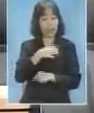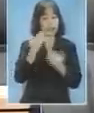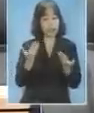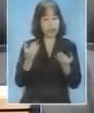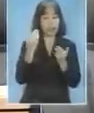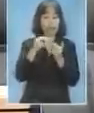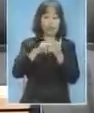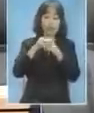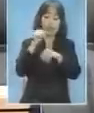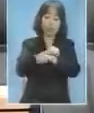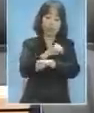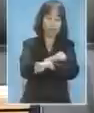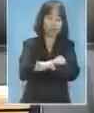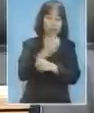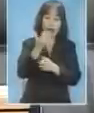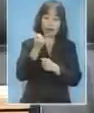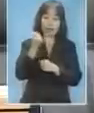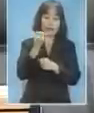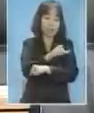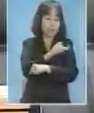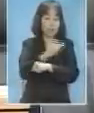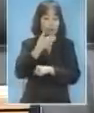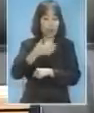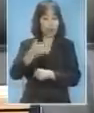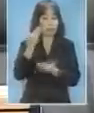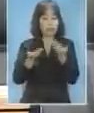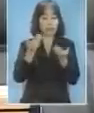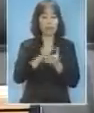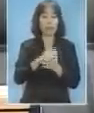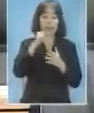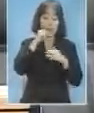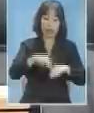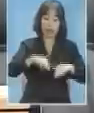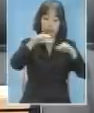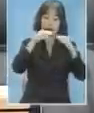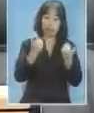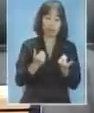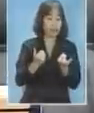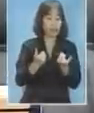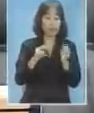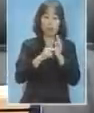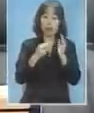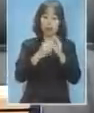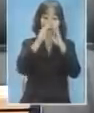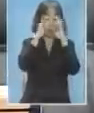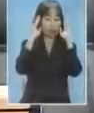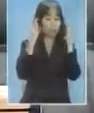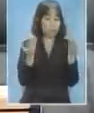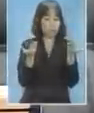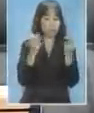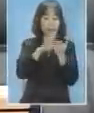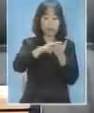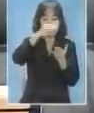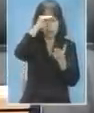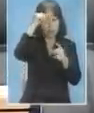ำขายแรงงานกินด้วยการผลิตสินค้าราคาต่ำๆน้ำท่วมครั้งนี้ไม่ได้สอนท่านเลยเหรอครับว่าเ